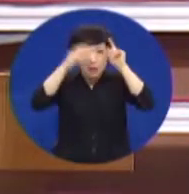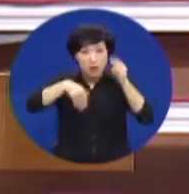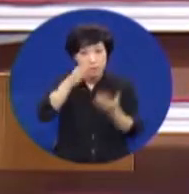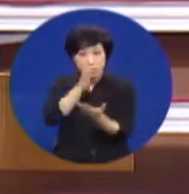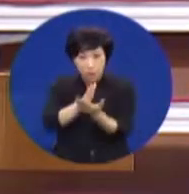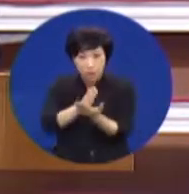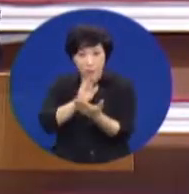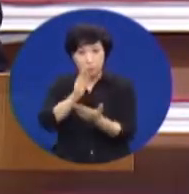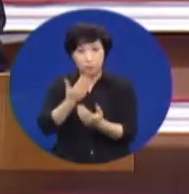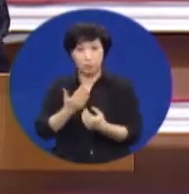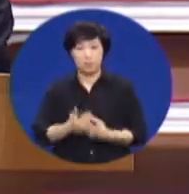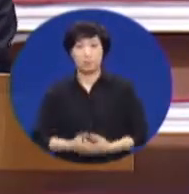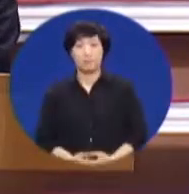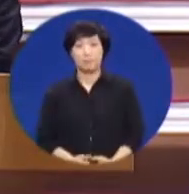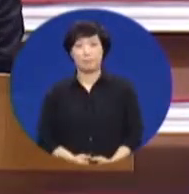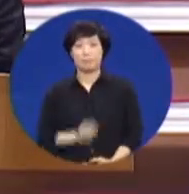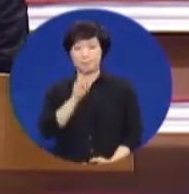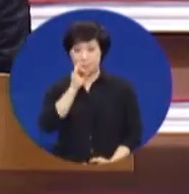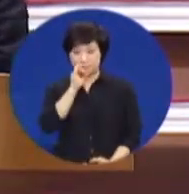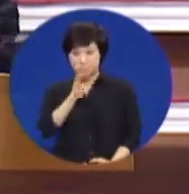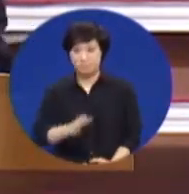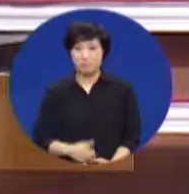가면 안 돼.